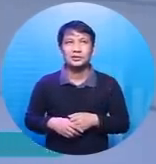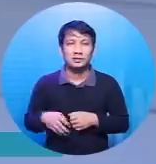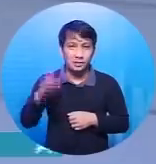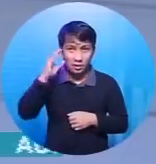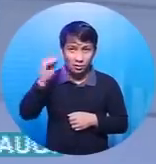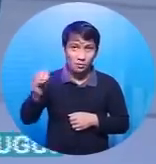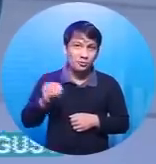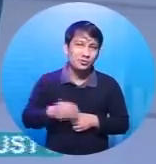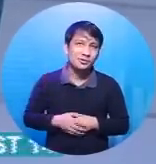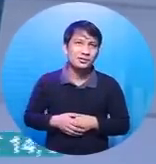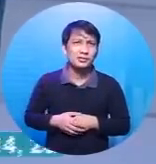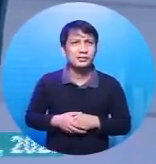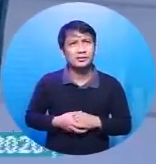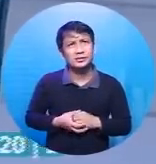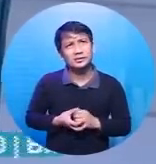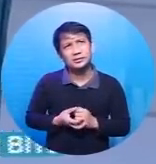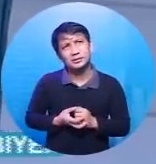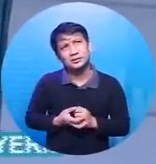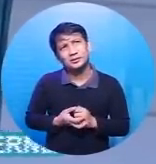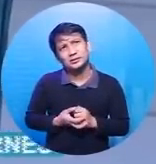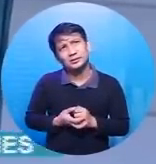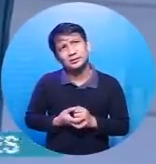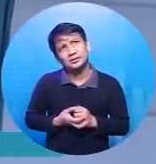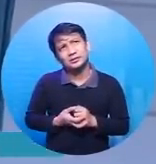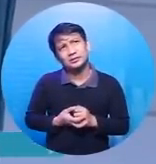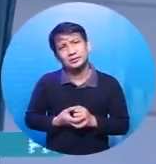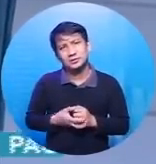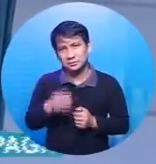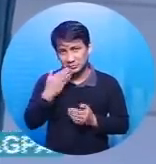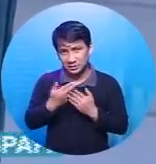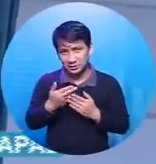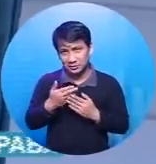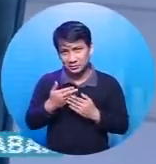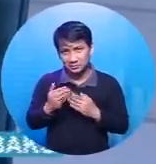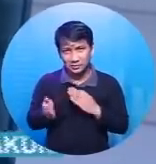Hello. Hello. Hello. Hello po. Magandang hapon po.